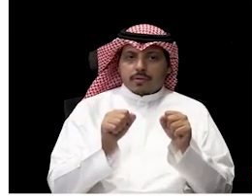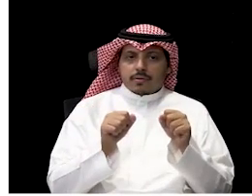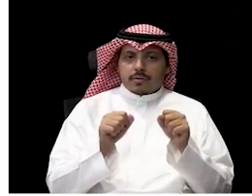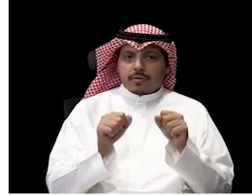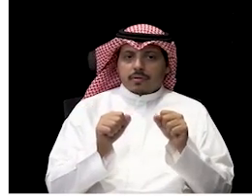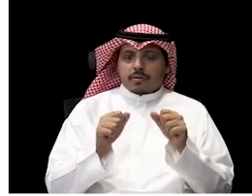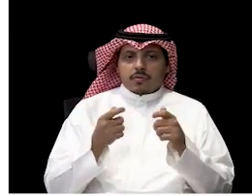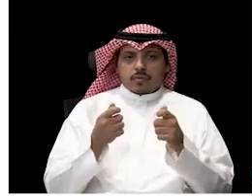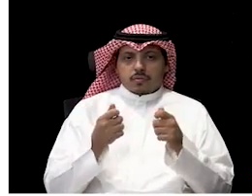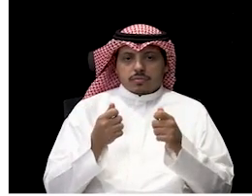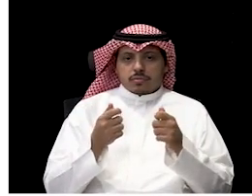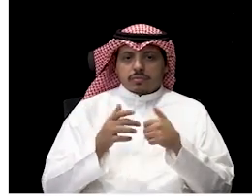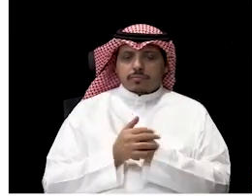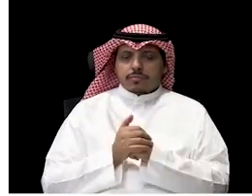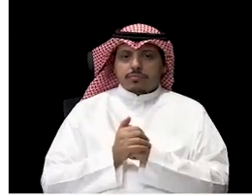حالتك المادية.